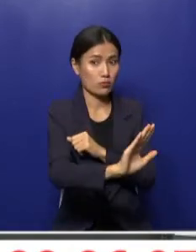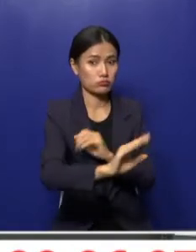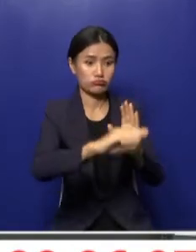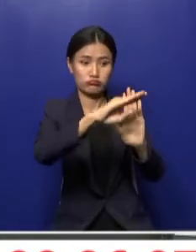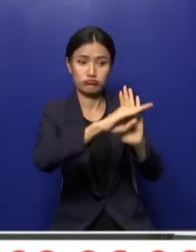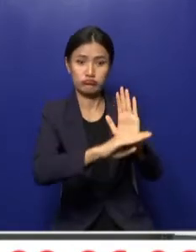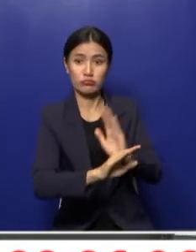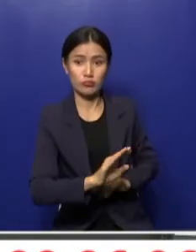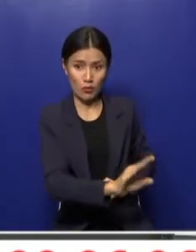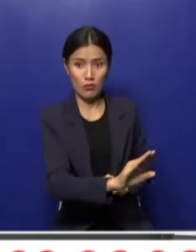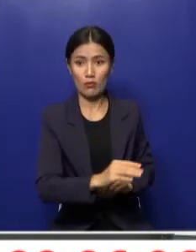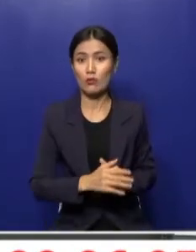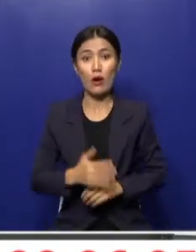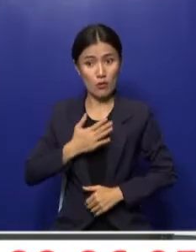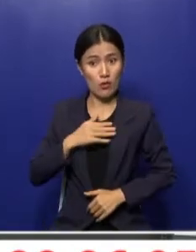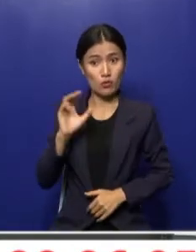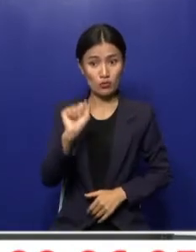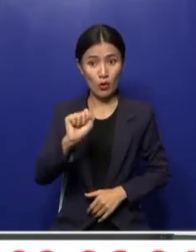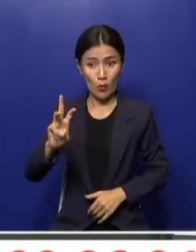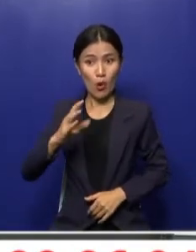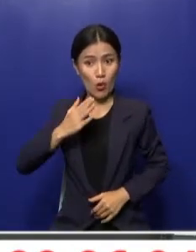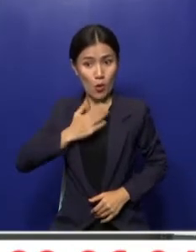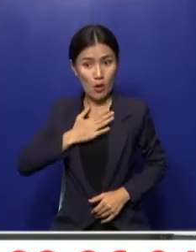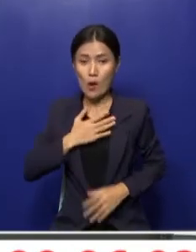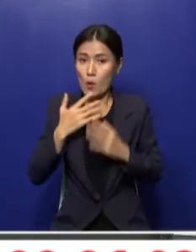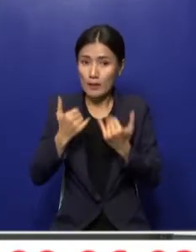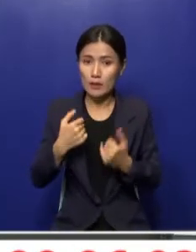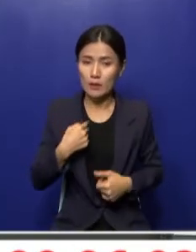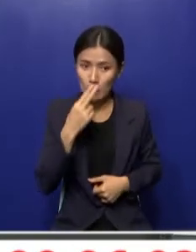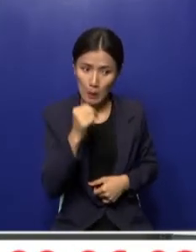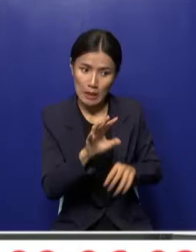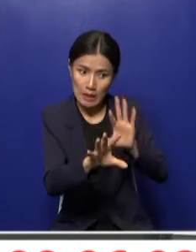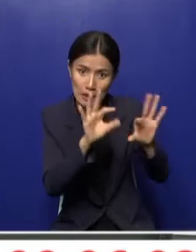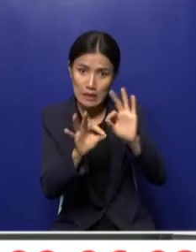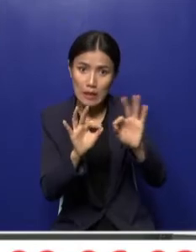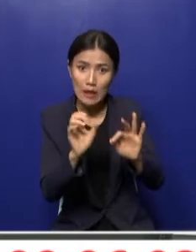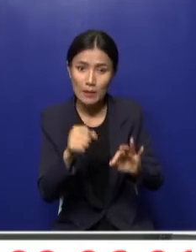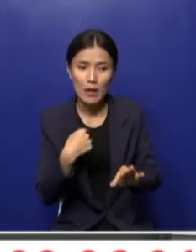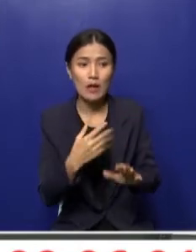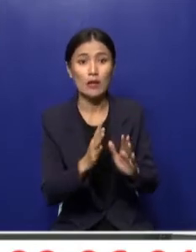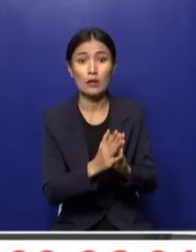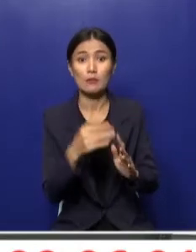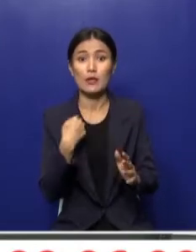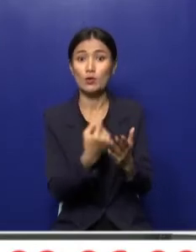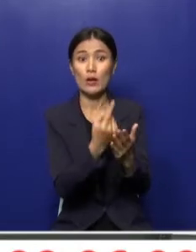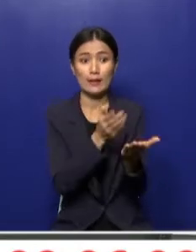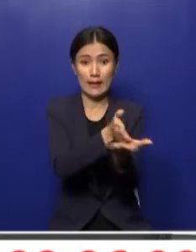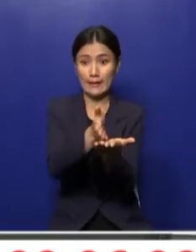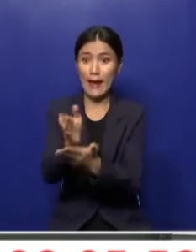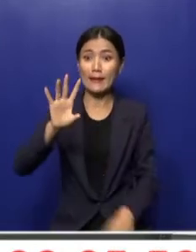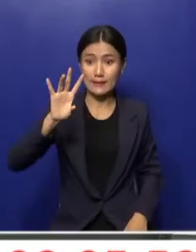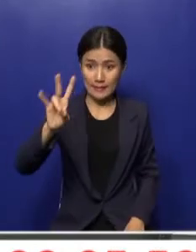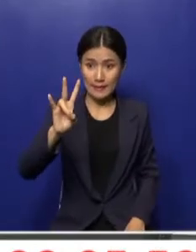ครั้งนี้เป็นการคัดเลือกจาก 2เท่าให้เหลือ 2คนให้เหลือเป็นหนึ่งคน 7ด้าน